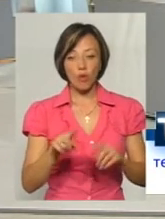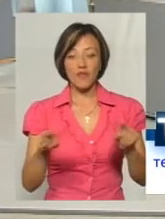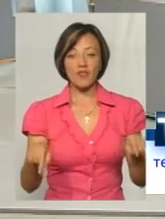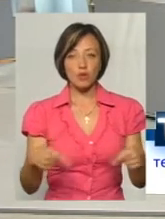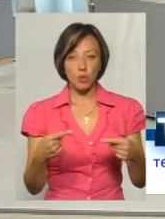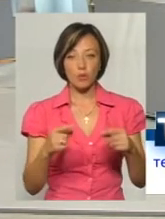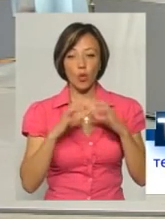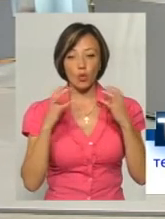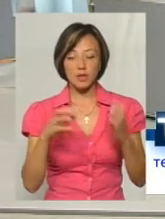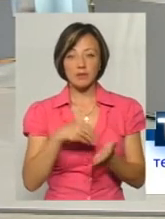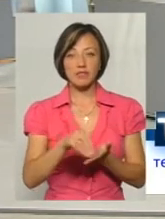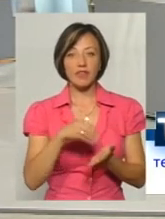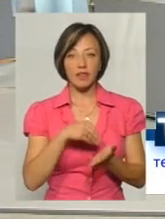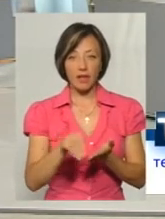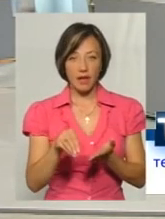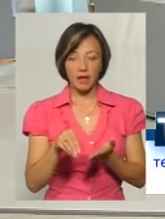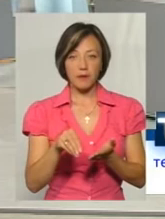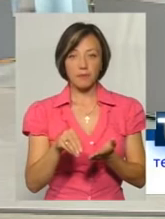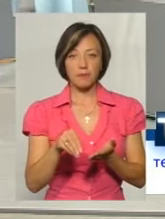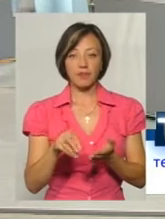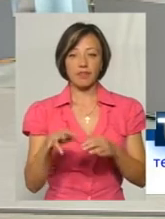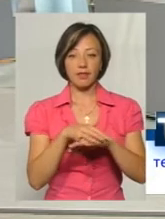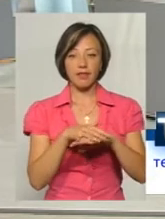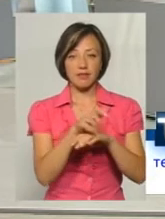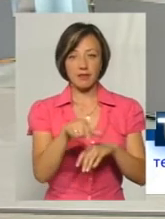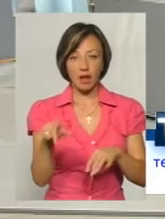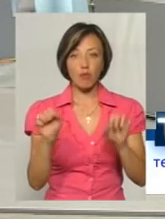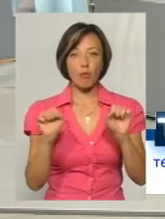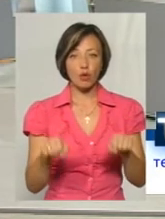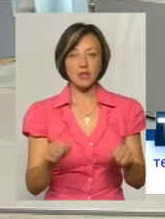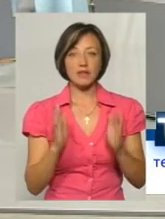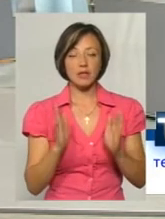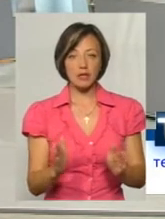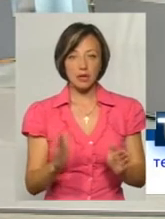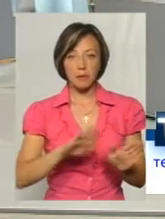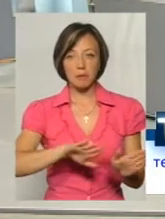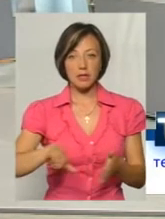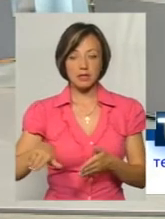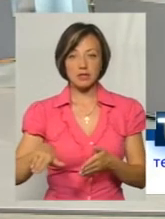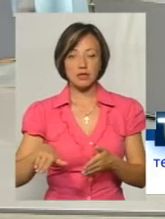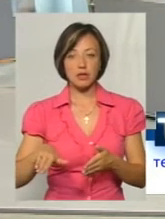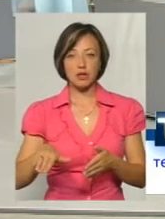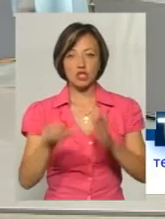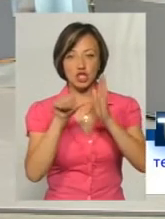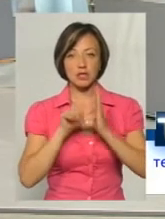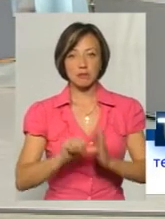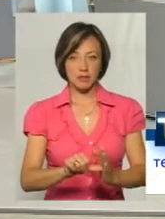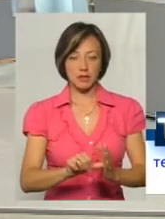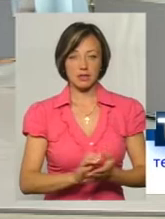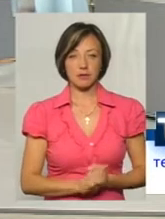відновлення утримання свиней населенням можливе тільки після 6